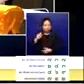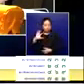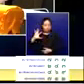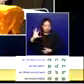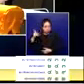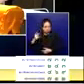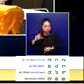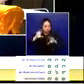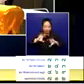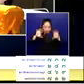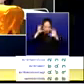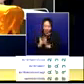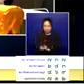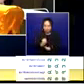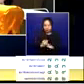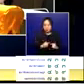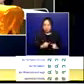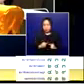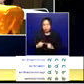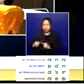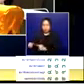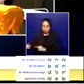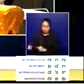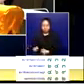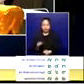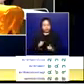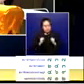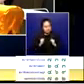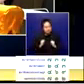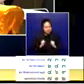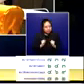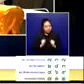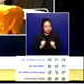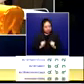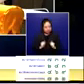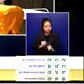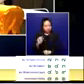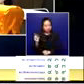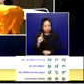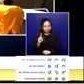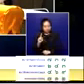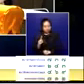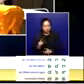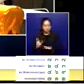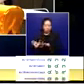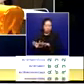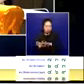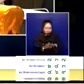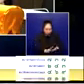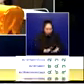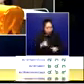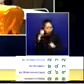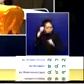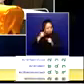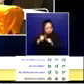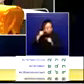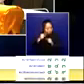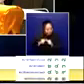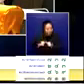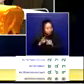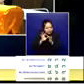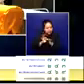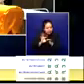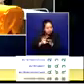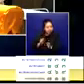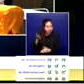บาลสืบทอดอำนาจมีความพยายามนะคะที่จะลบล้างเปลี่ยนแปลงความทรงจำอันเกี่ยวกับเหตุ